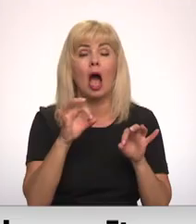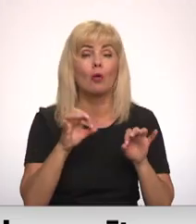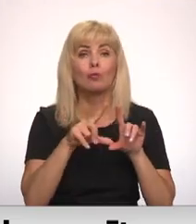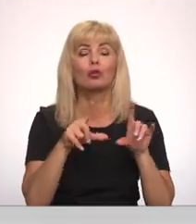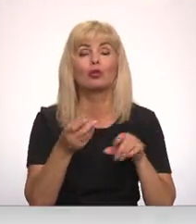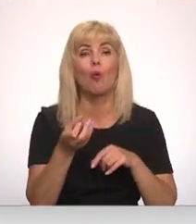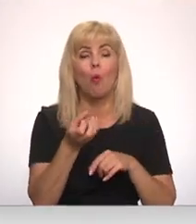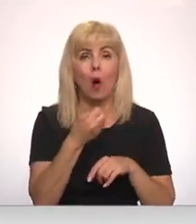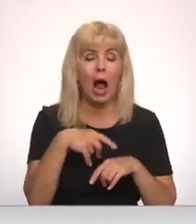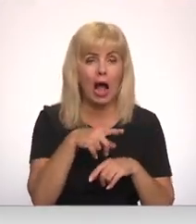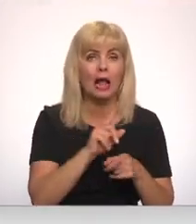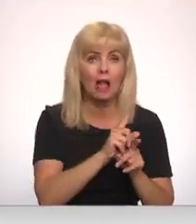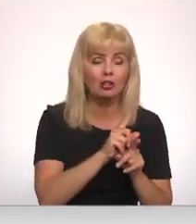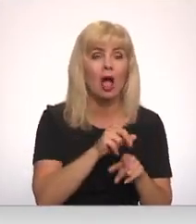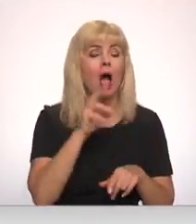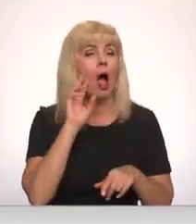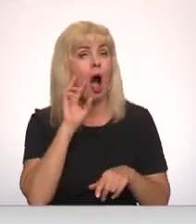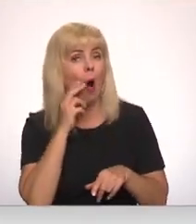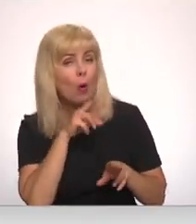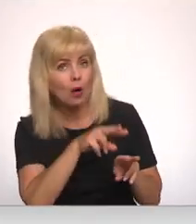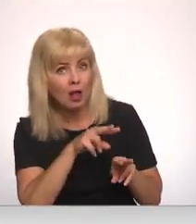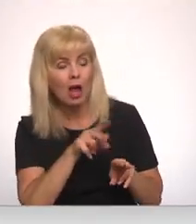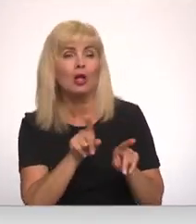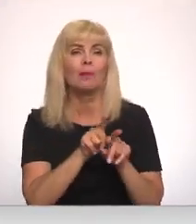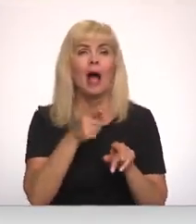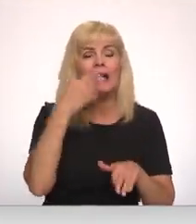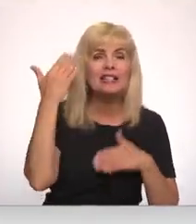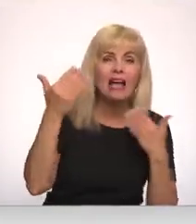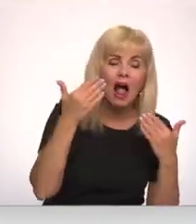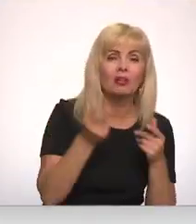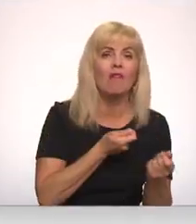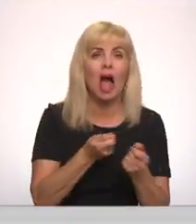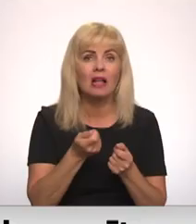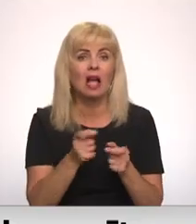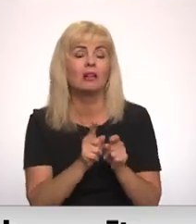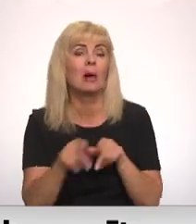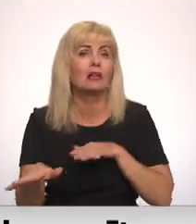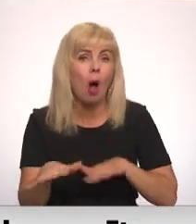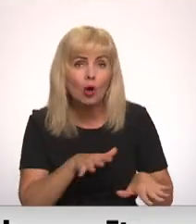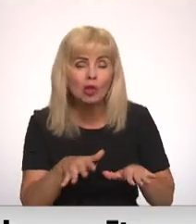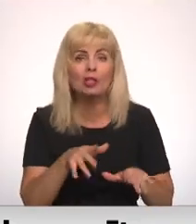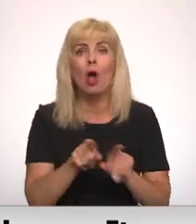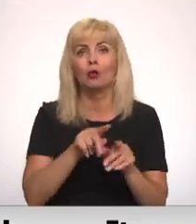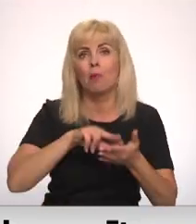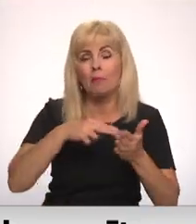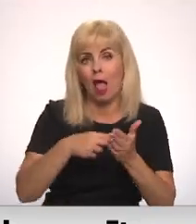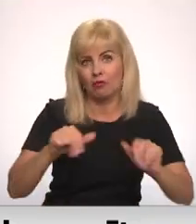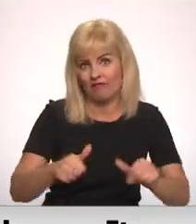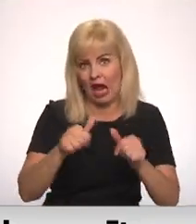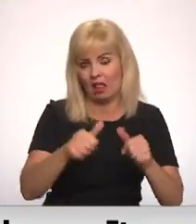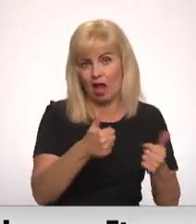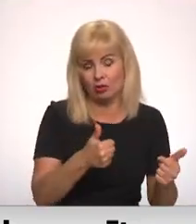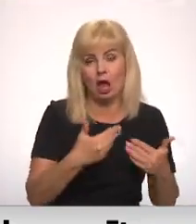skolotāju, un man ir jābūt gan auklei, gan izklaidētājai, gan vadītājai, gan organizatorai, gan plānotājai. Tas ir